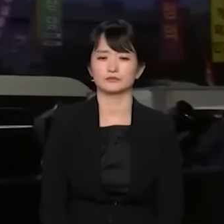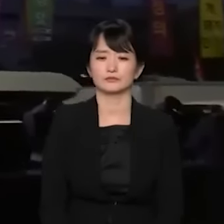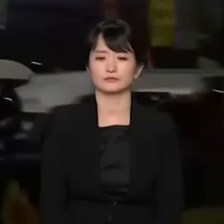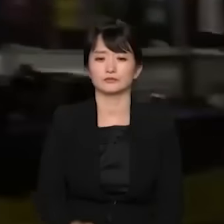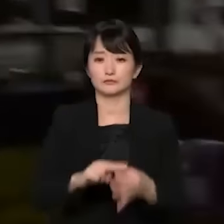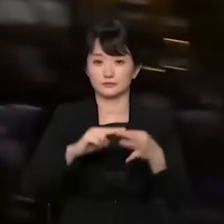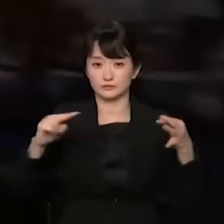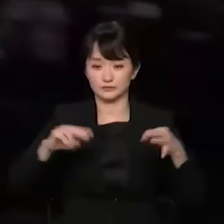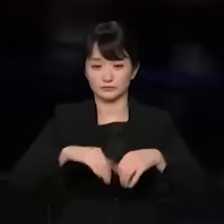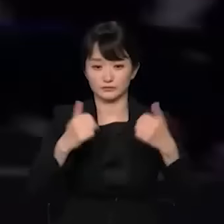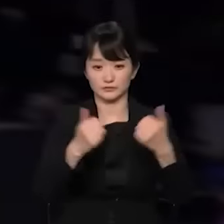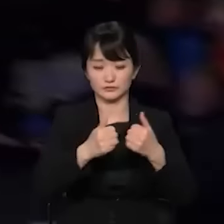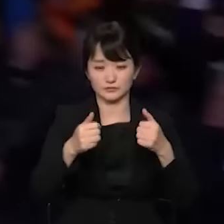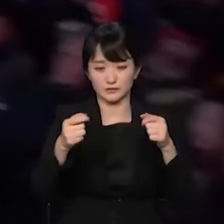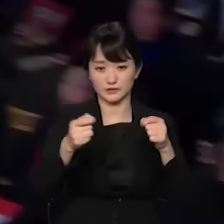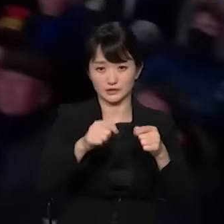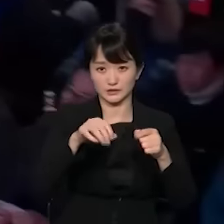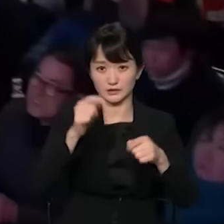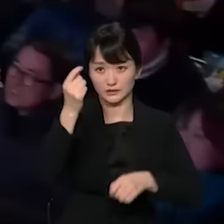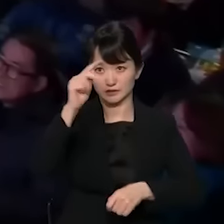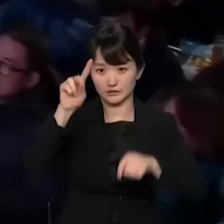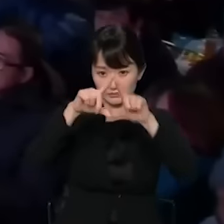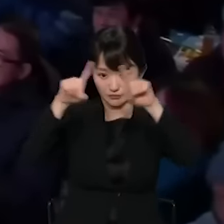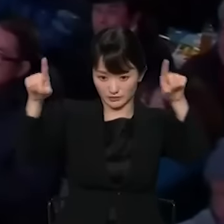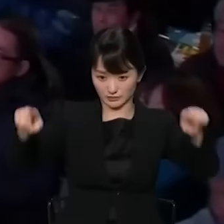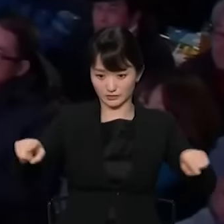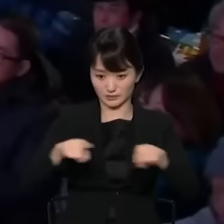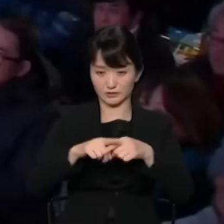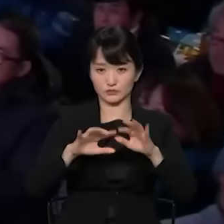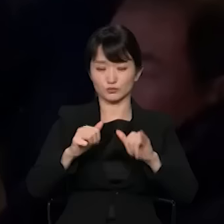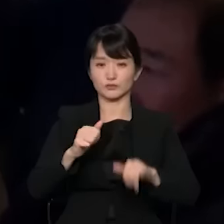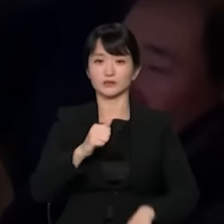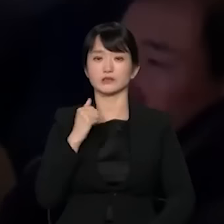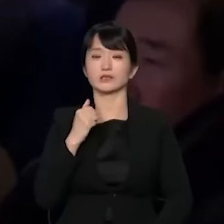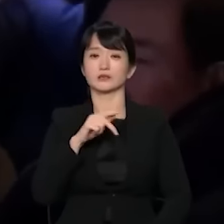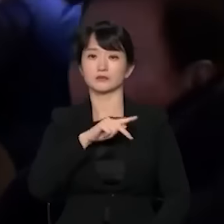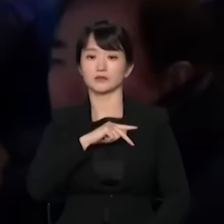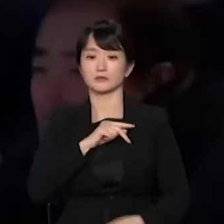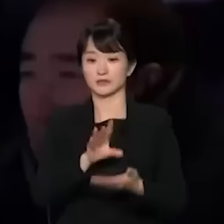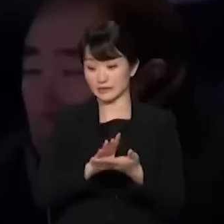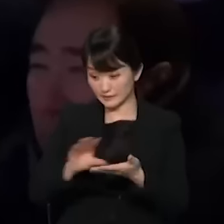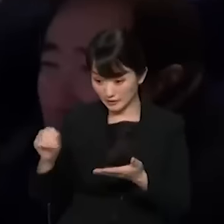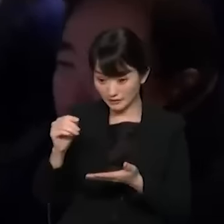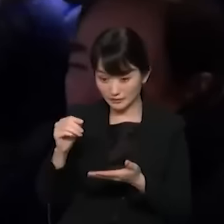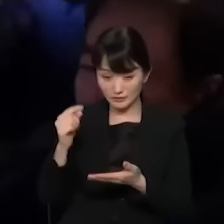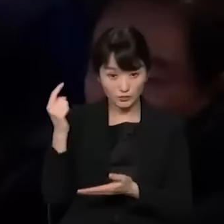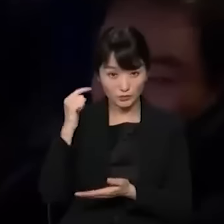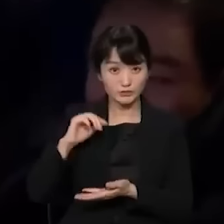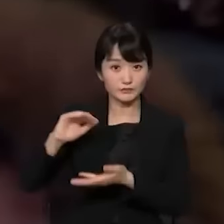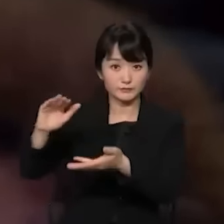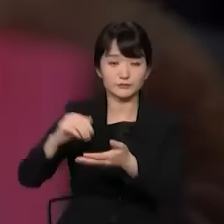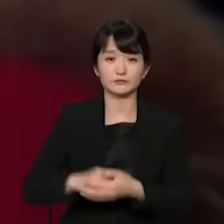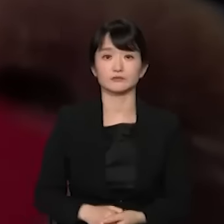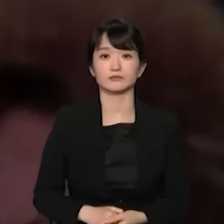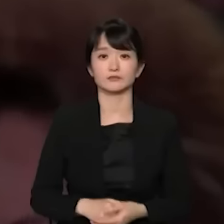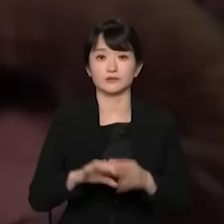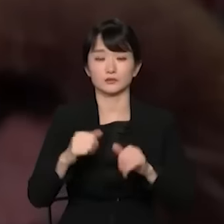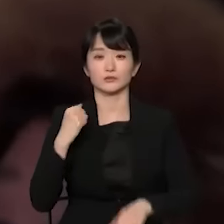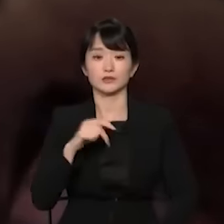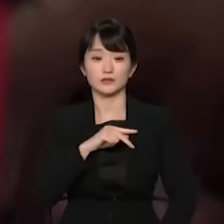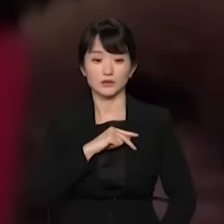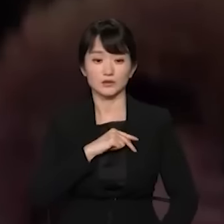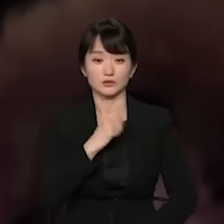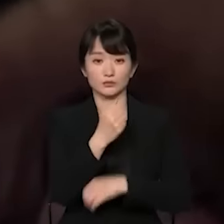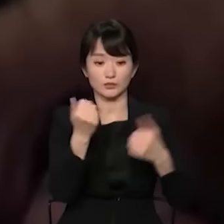여의도 국회 앞 대형 TV에 국민의힘 의원들이 퇴장하고 있다는 속보가 나옵니다. 국민의힘 의원들이 본회의장을